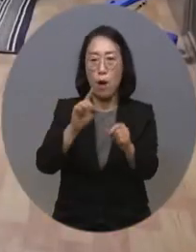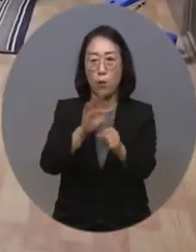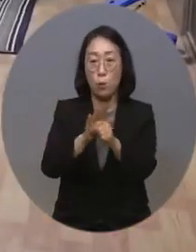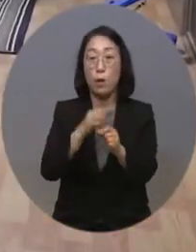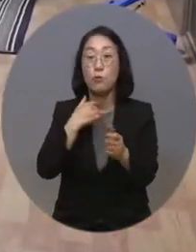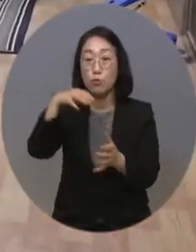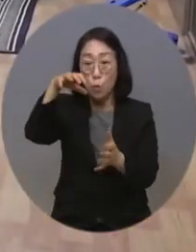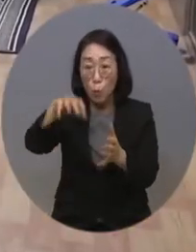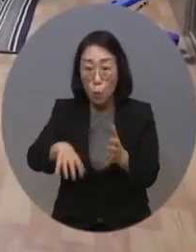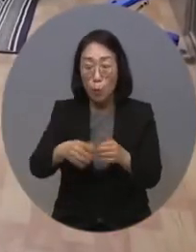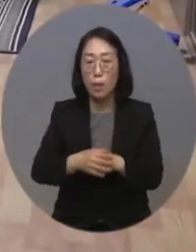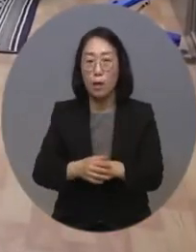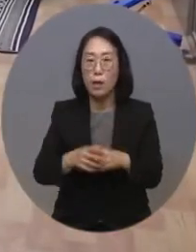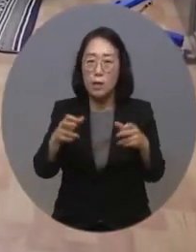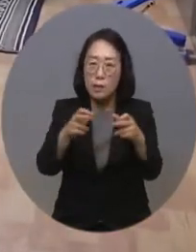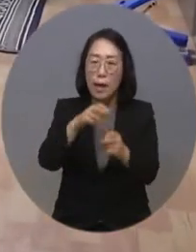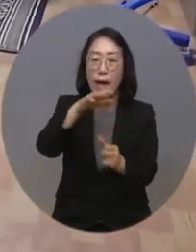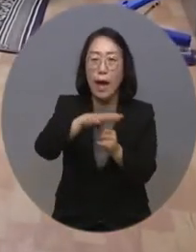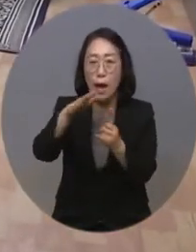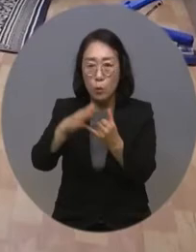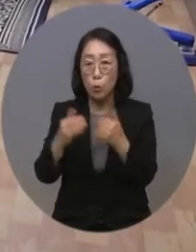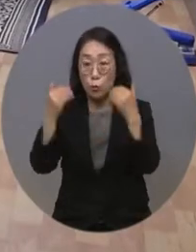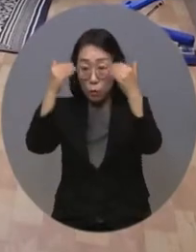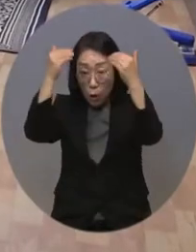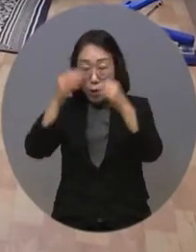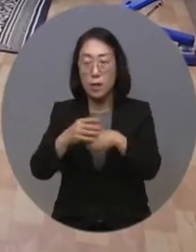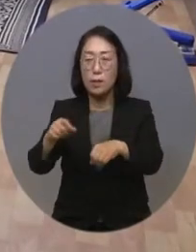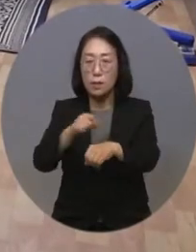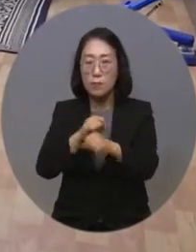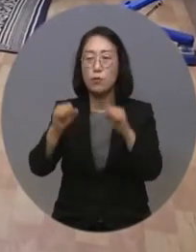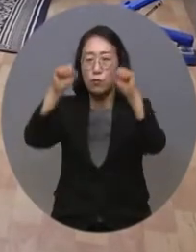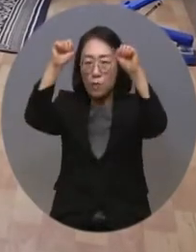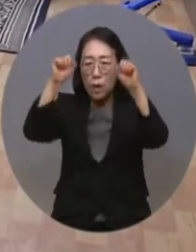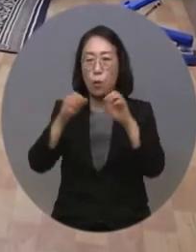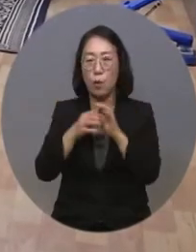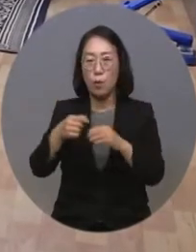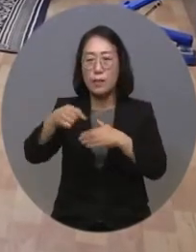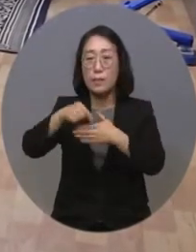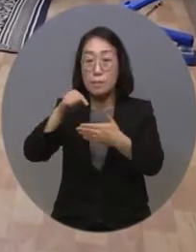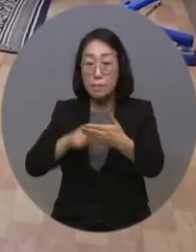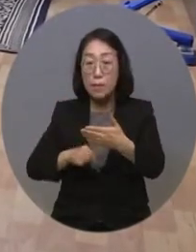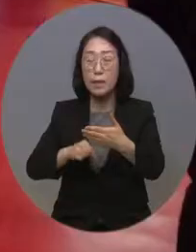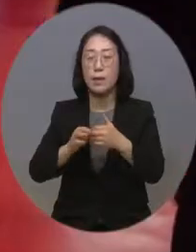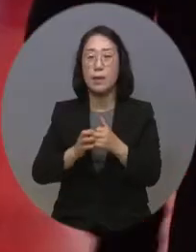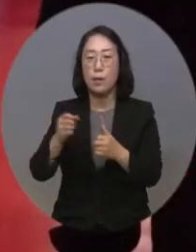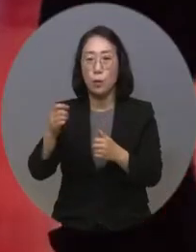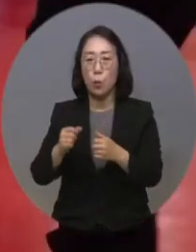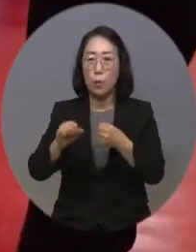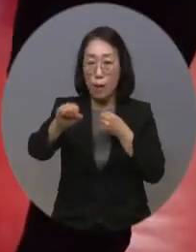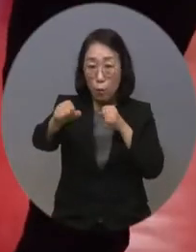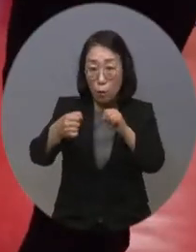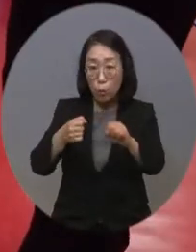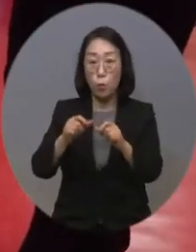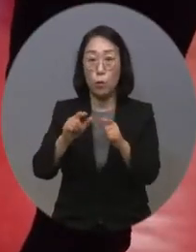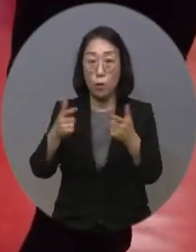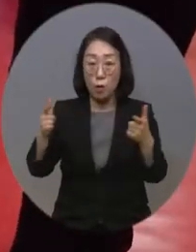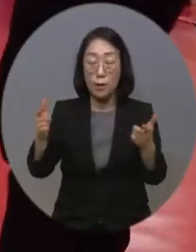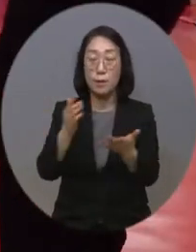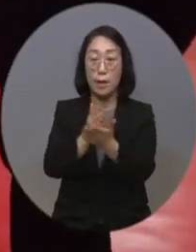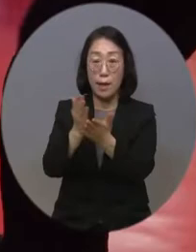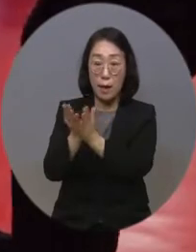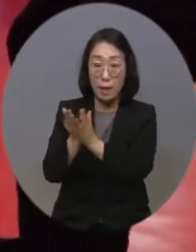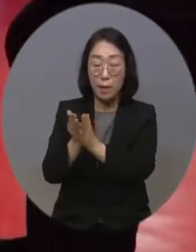겪고 있는 아동이나 성인들에게 특수체육 활동, 심리체육 운동, 태권도 등의 보다